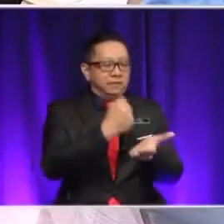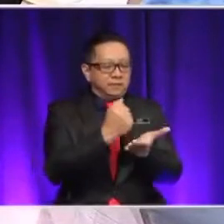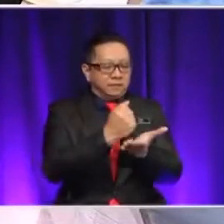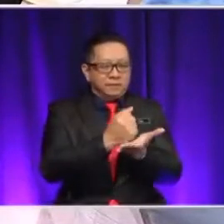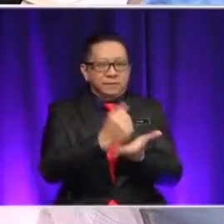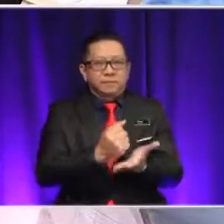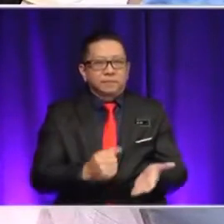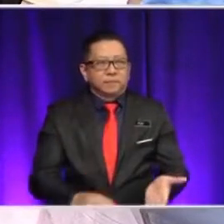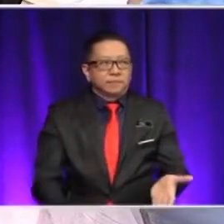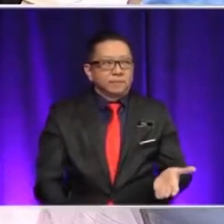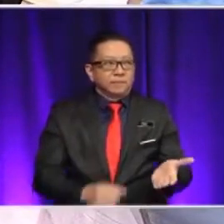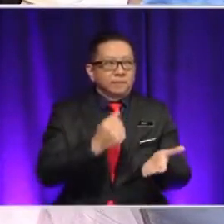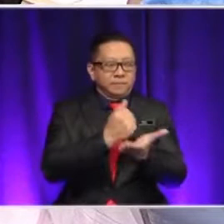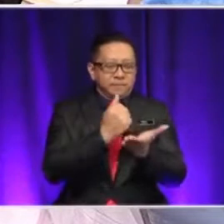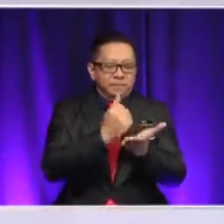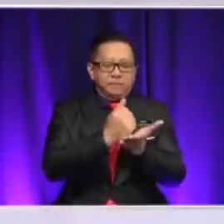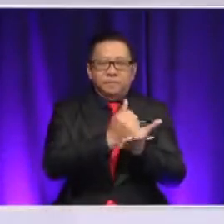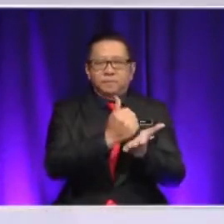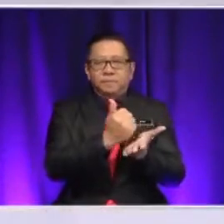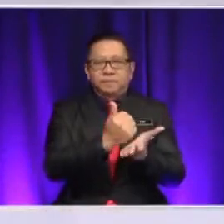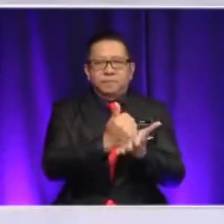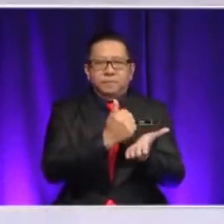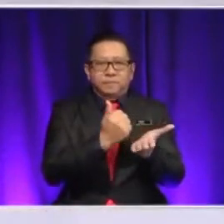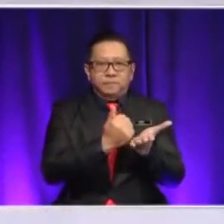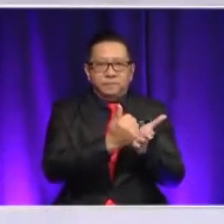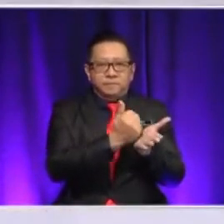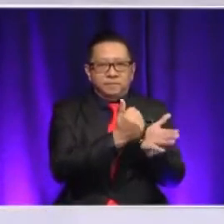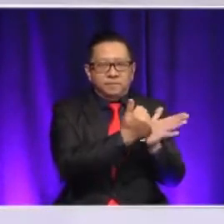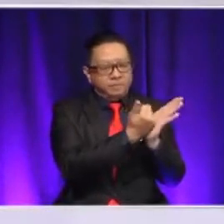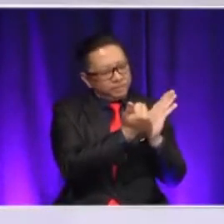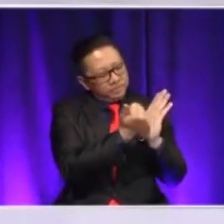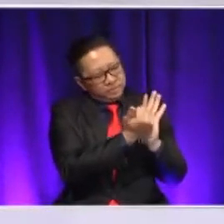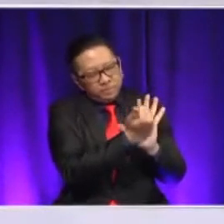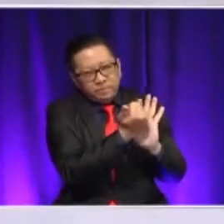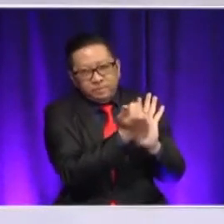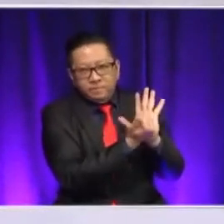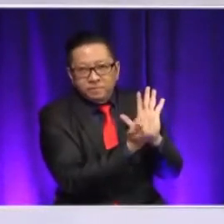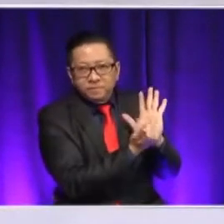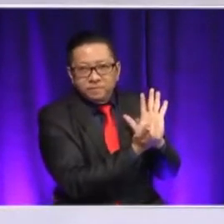pokoknya uh uh dipukul